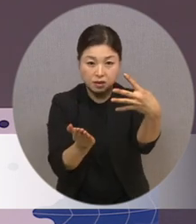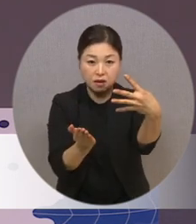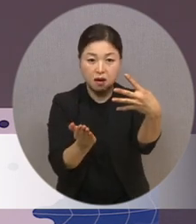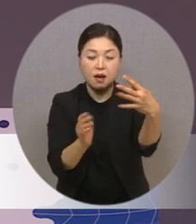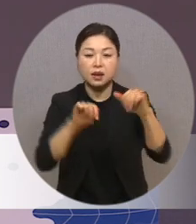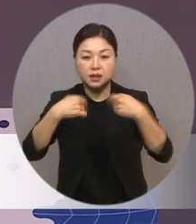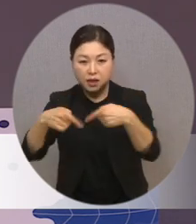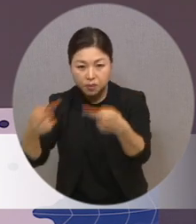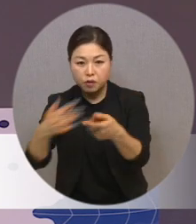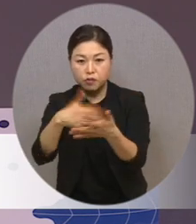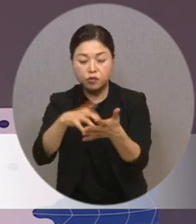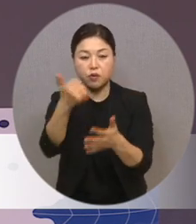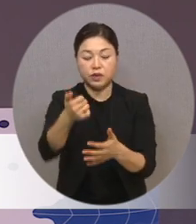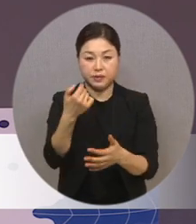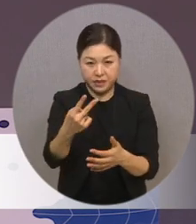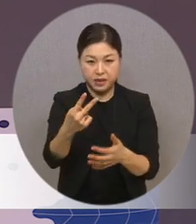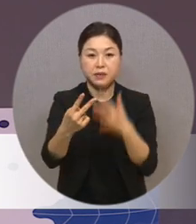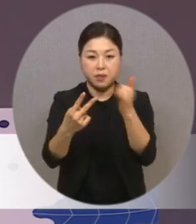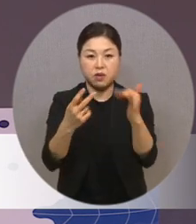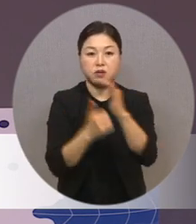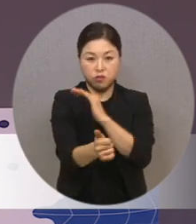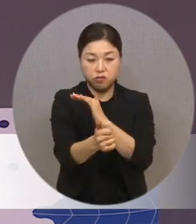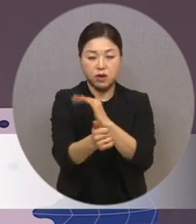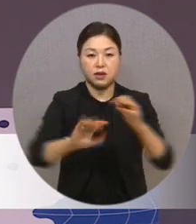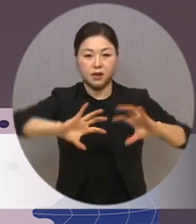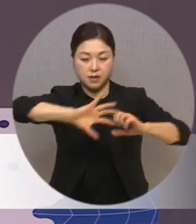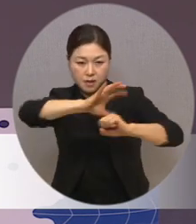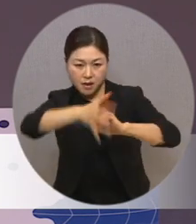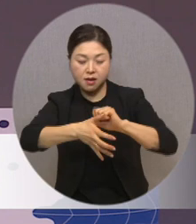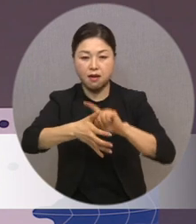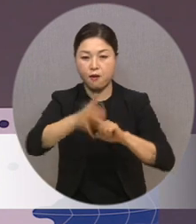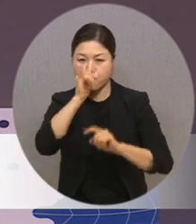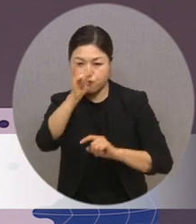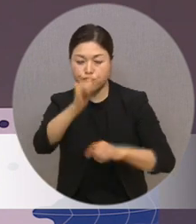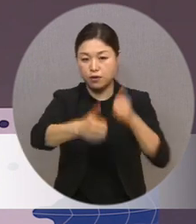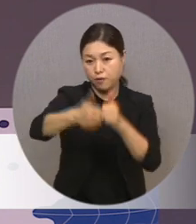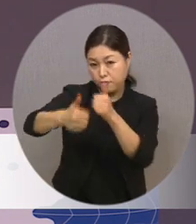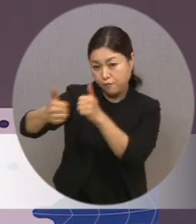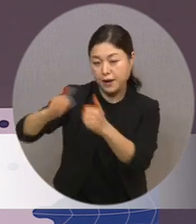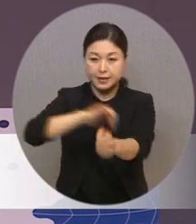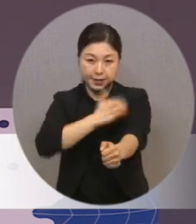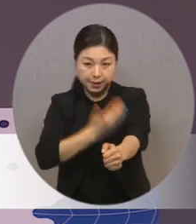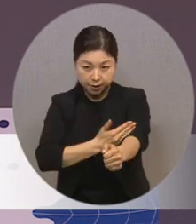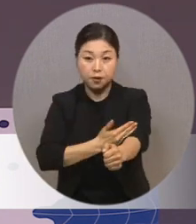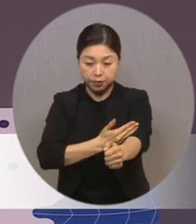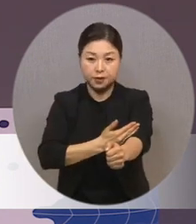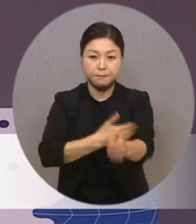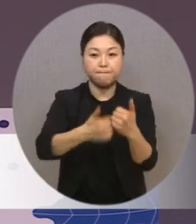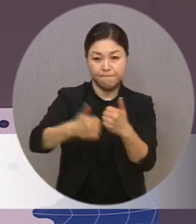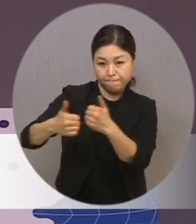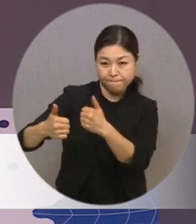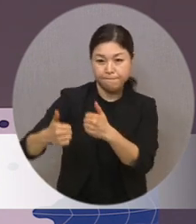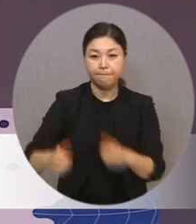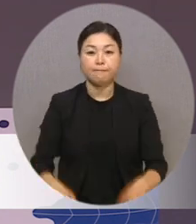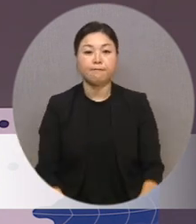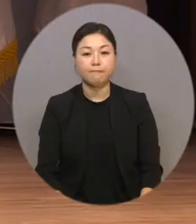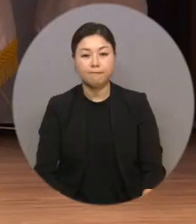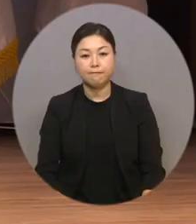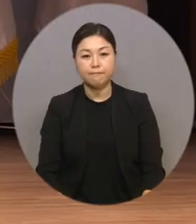대한민국 선수단이 세계 각국의 쟁쟁한 선수들과 실력을 겨룰